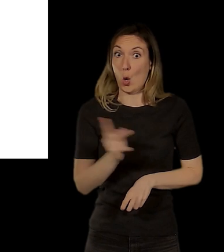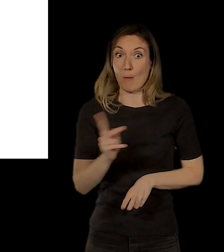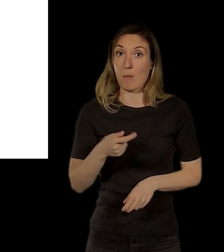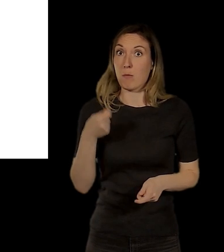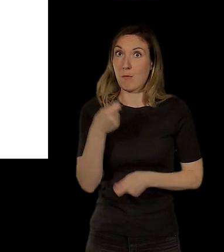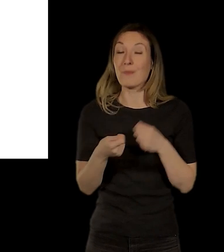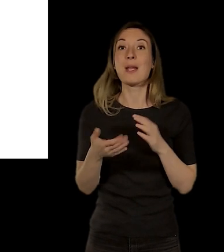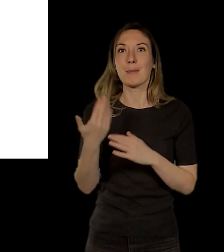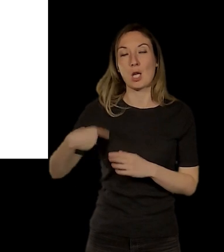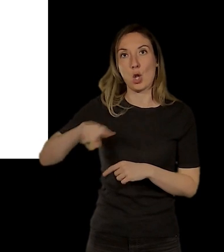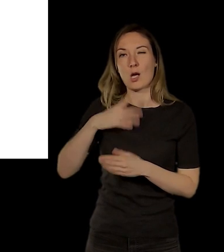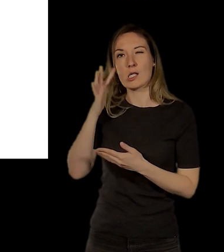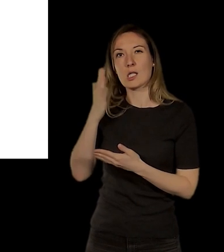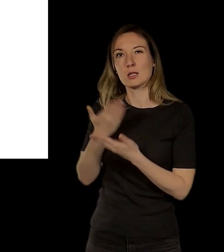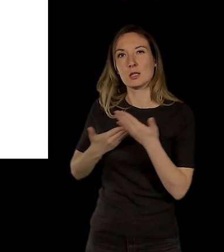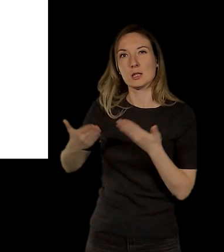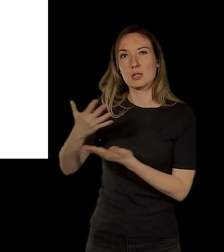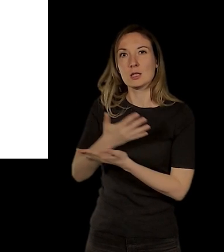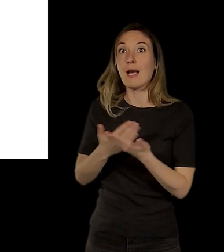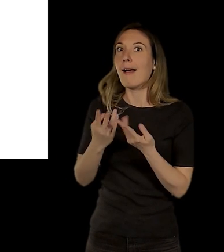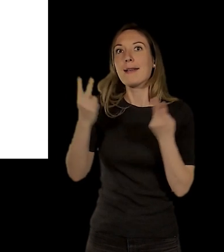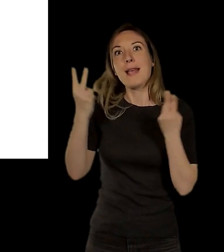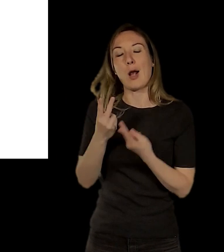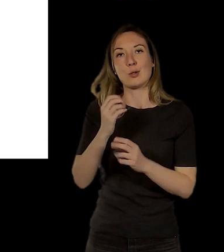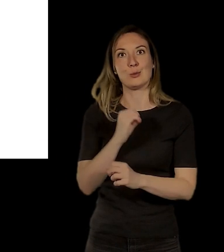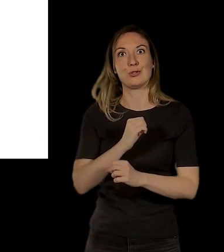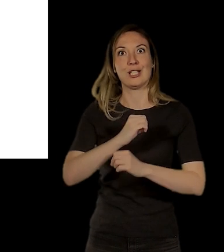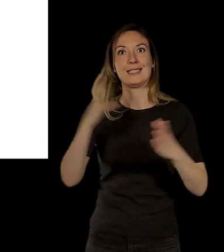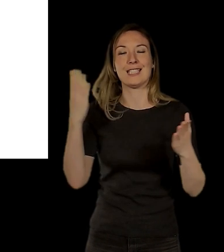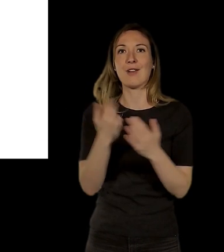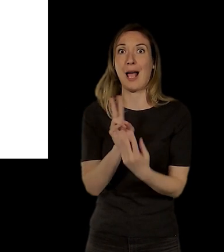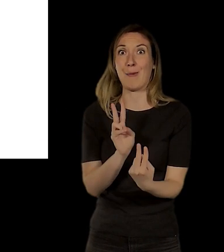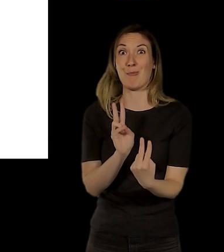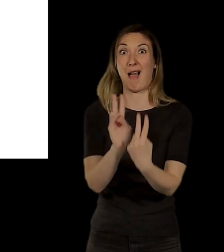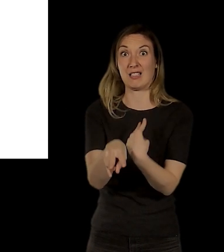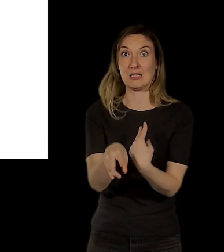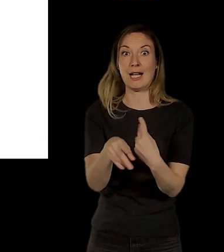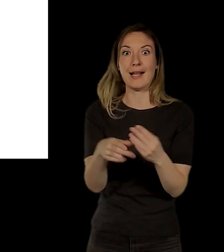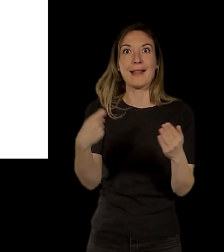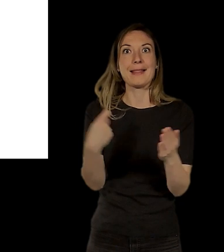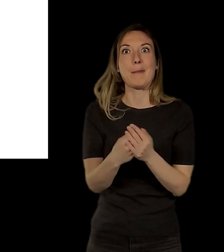interně diskutovali, tak jsme to vlastně popisovali, že když si představíme, že magistrála je něco taková